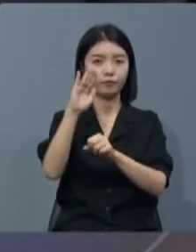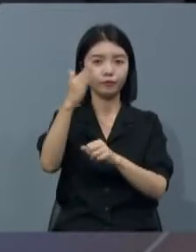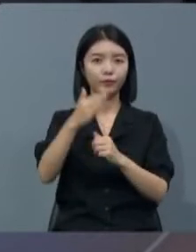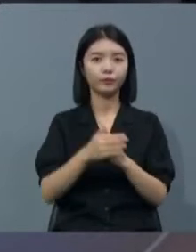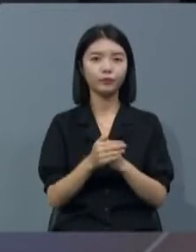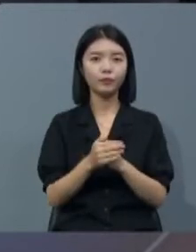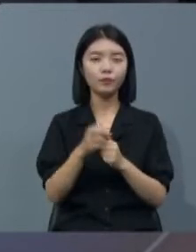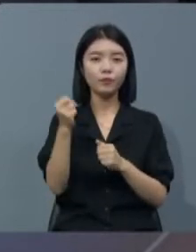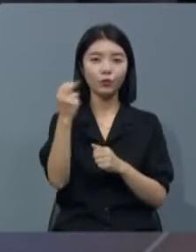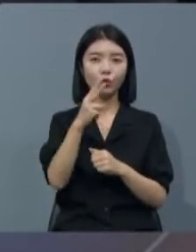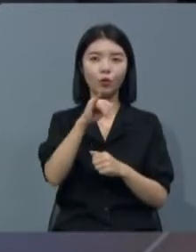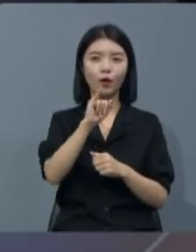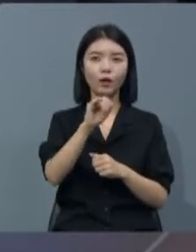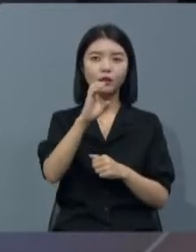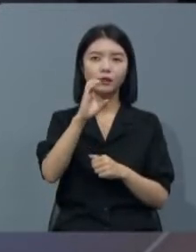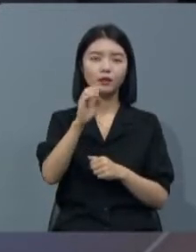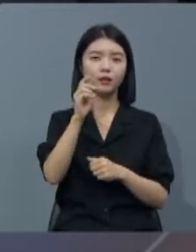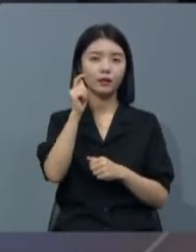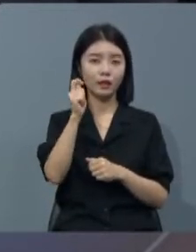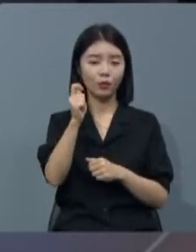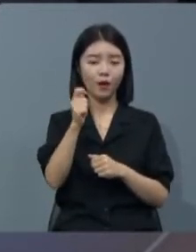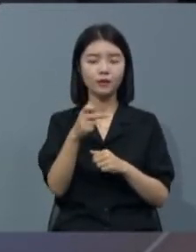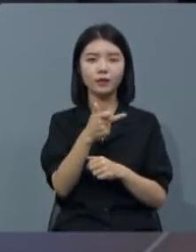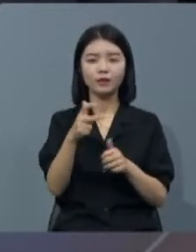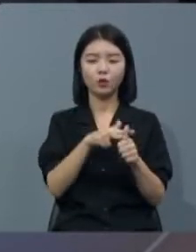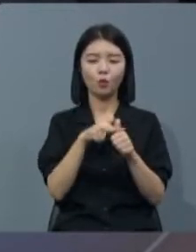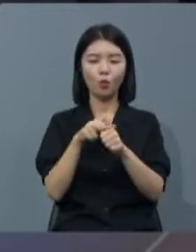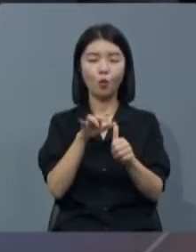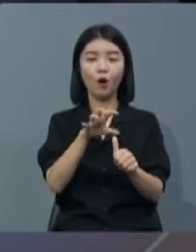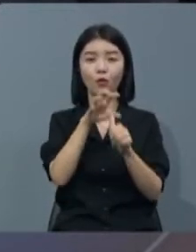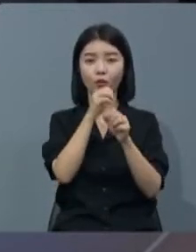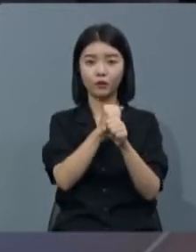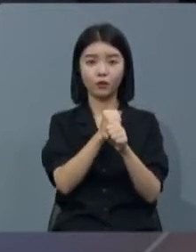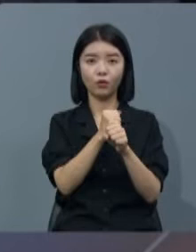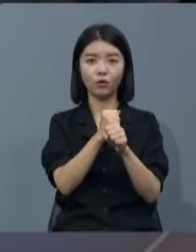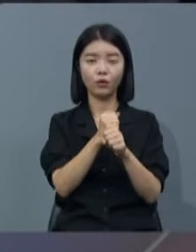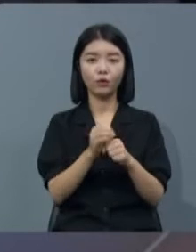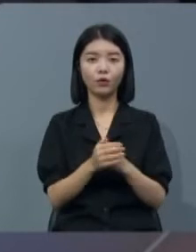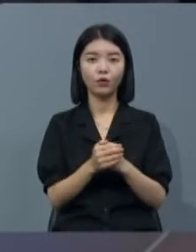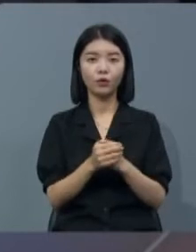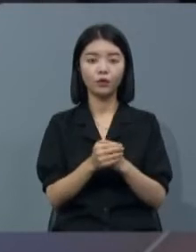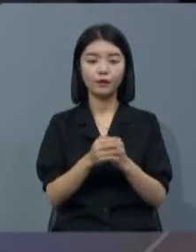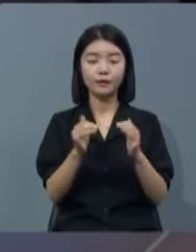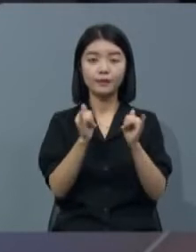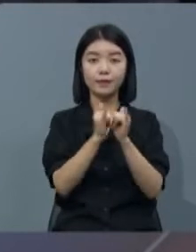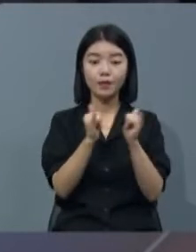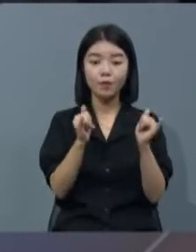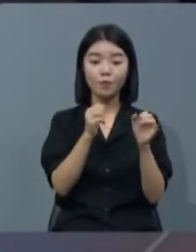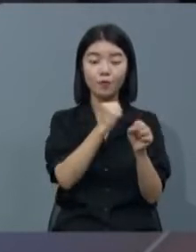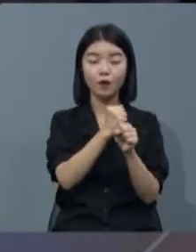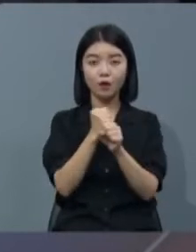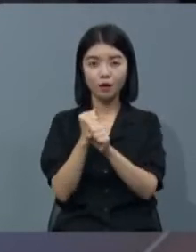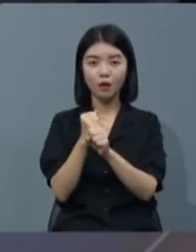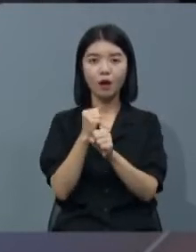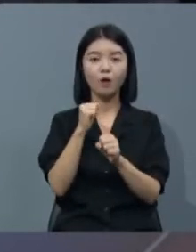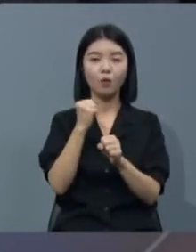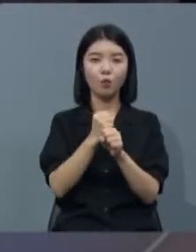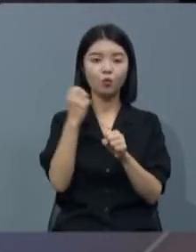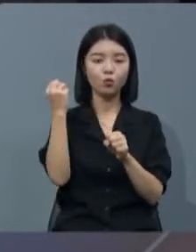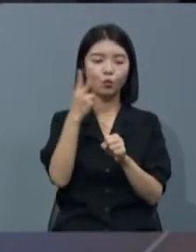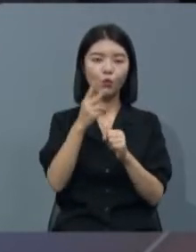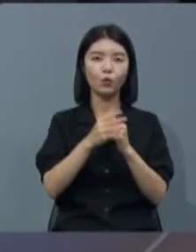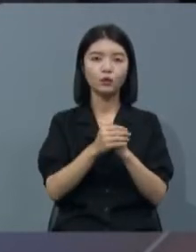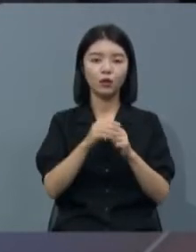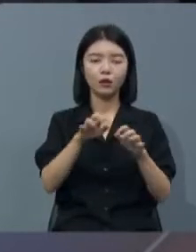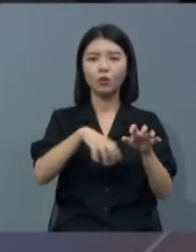그리고 ICT와 빅데이터 첨단 기술을 활용해서 인프라를 구축하고 규제